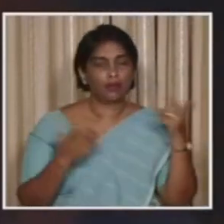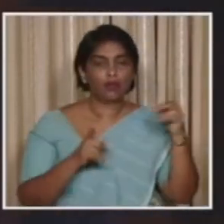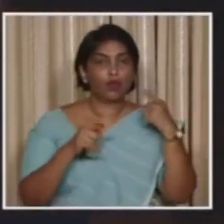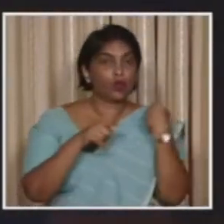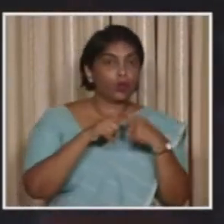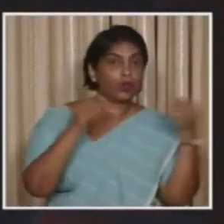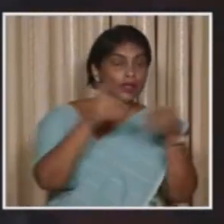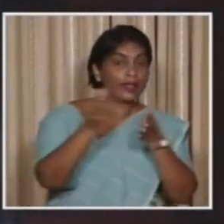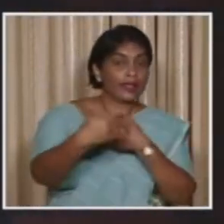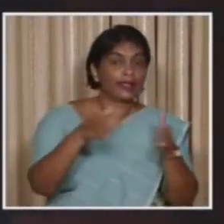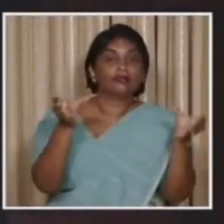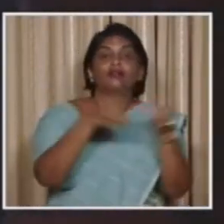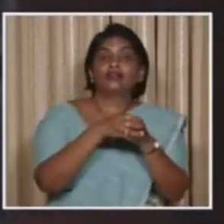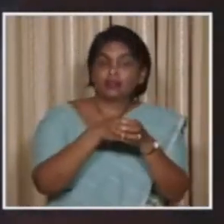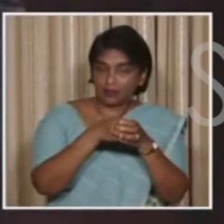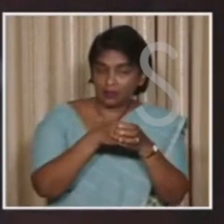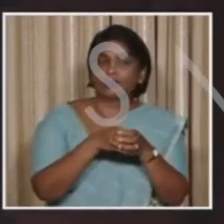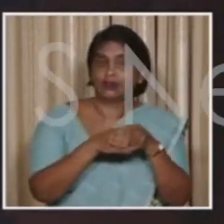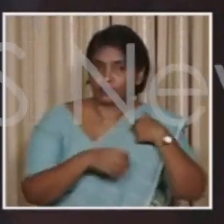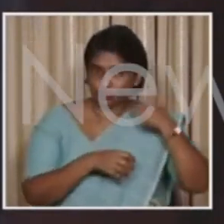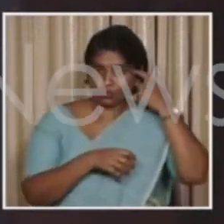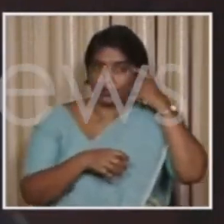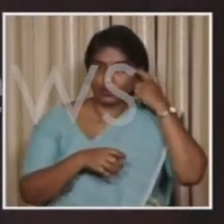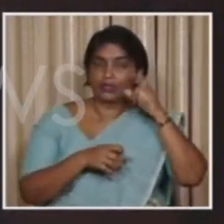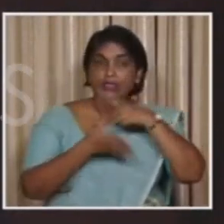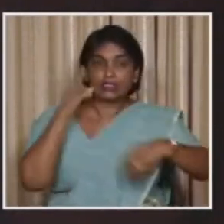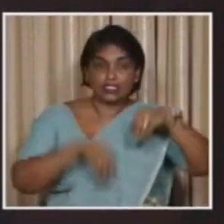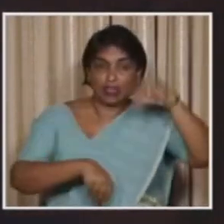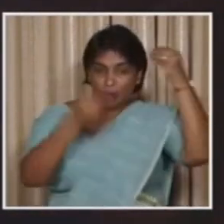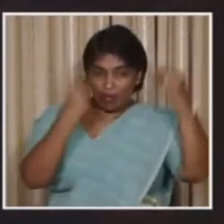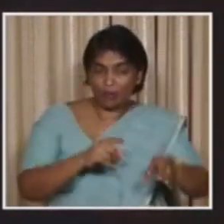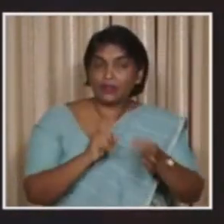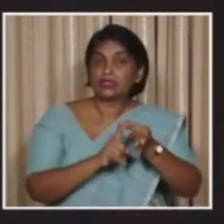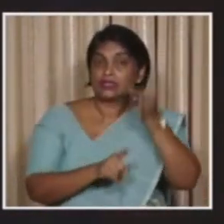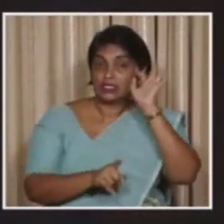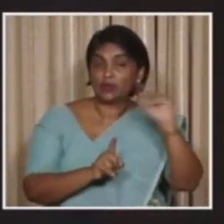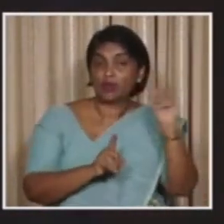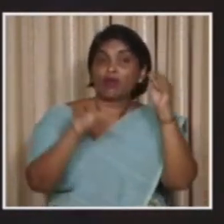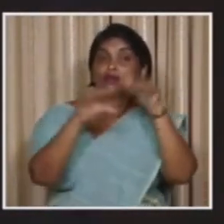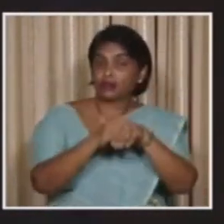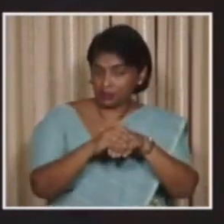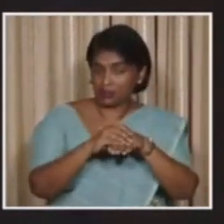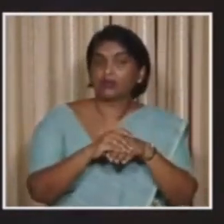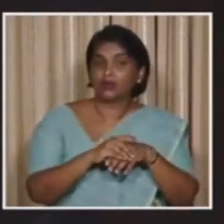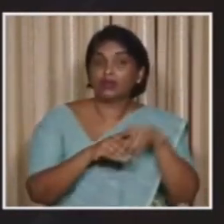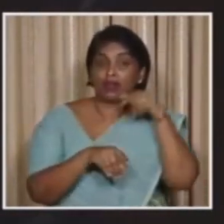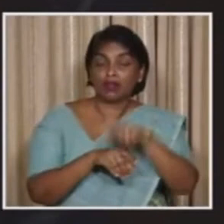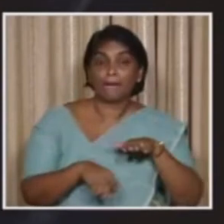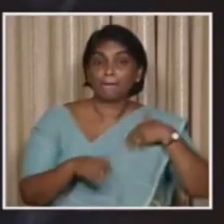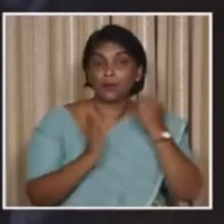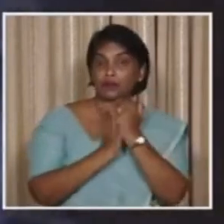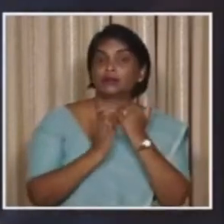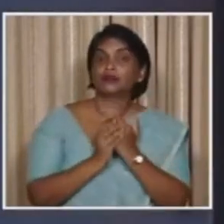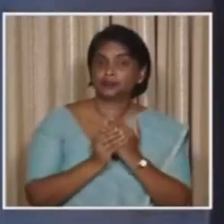කිචන් කැබිනට් එකේ කණ්ඩායමත් එක්ක දැන් අපි දන්නවා මේ ඡන්දෙන් පෙරදිලා ජනාධිපති කාර්යාලයේ ඉන්න කට්ටියකව මේ මූලික